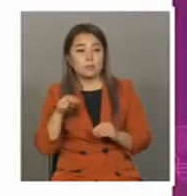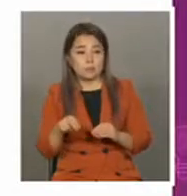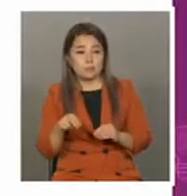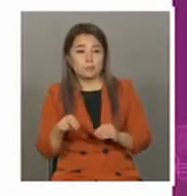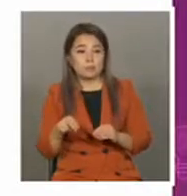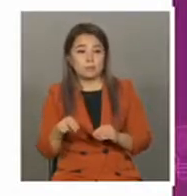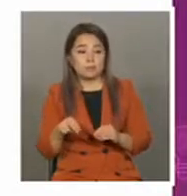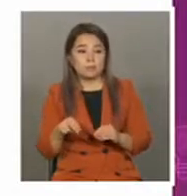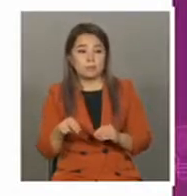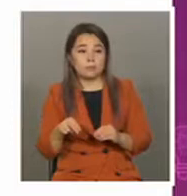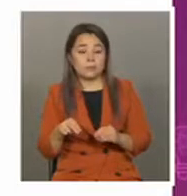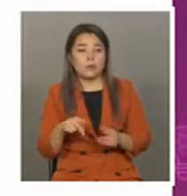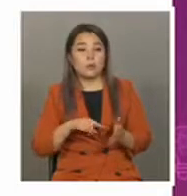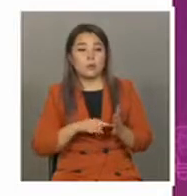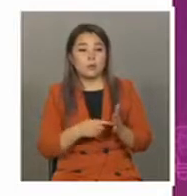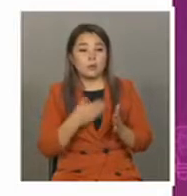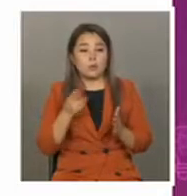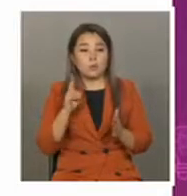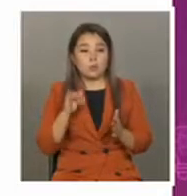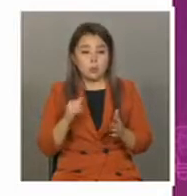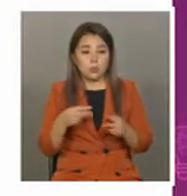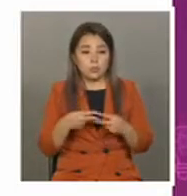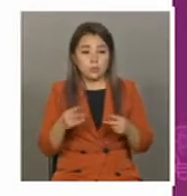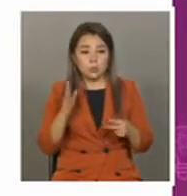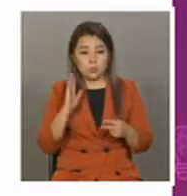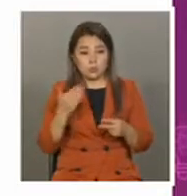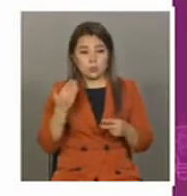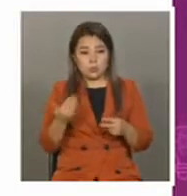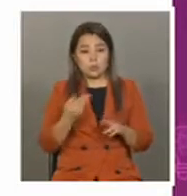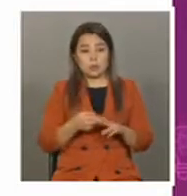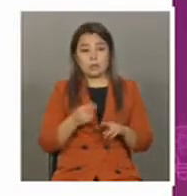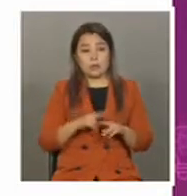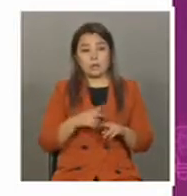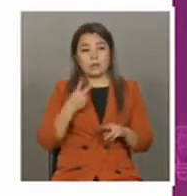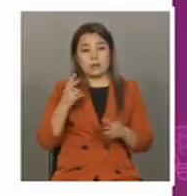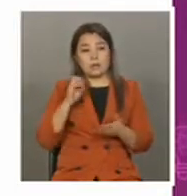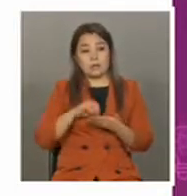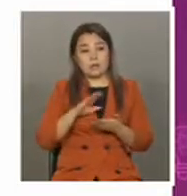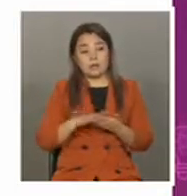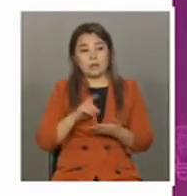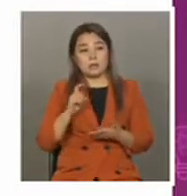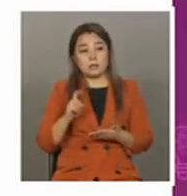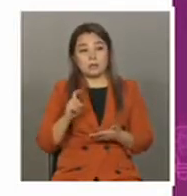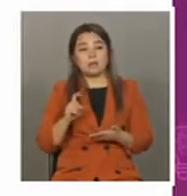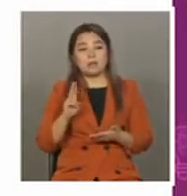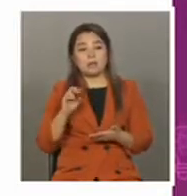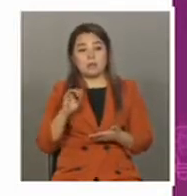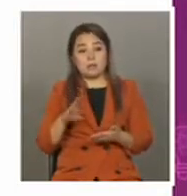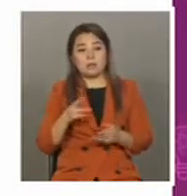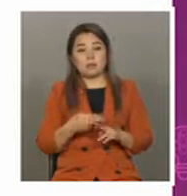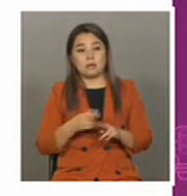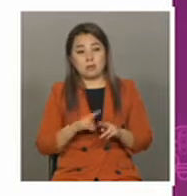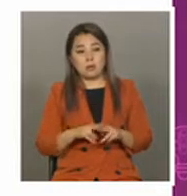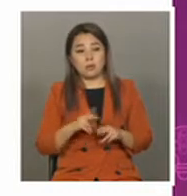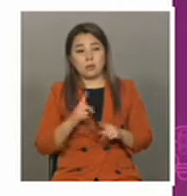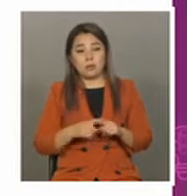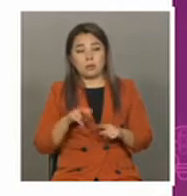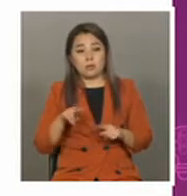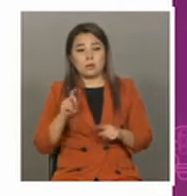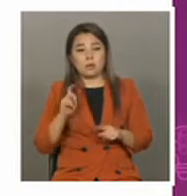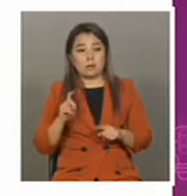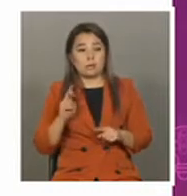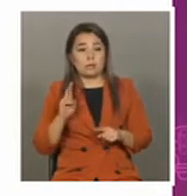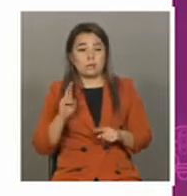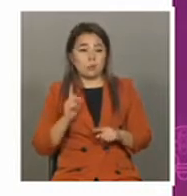ал олардың көбейтіндісі q-ға тең болса, бұл екі сан x квадрат қосылған px қосылған q тең 0 келтірілген